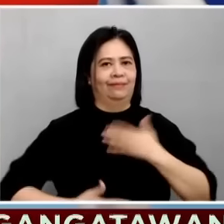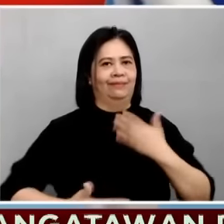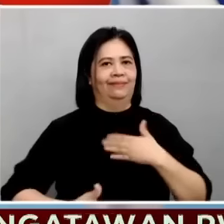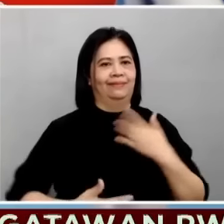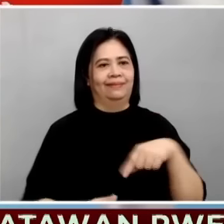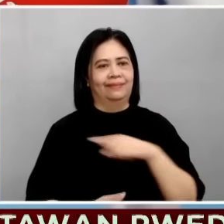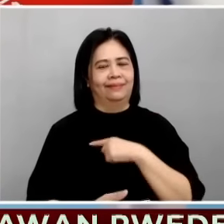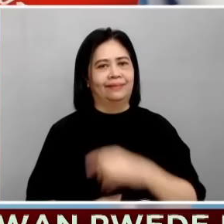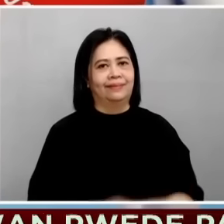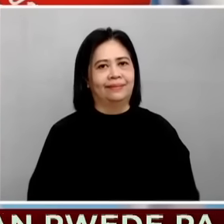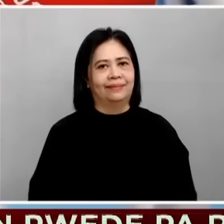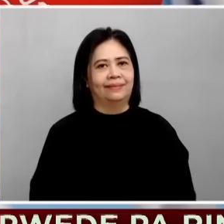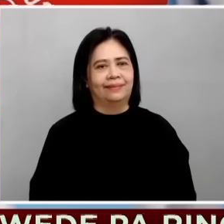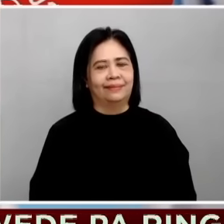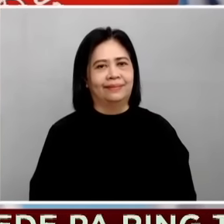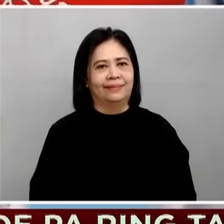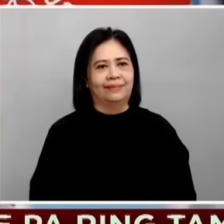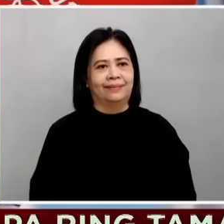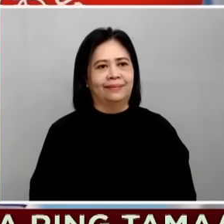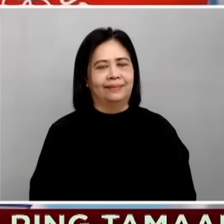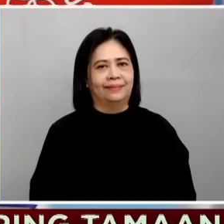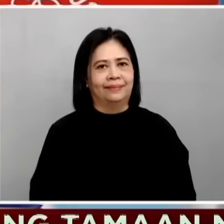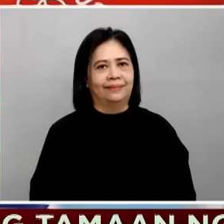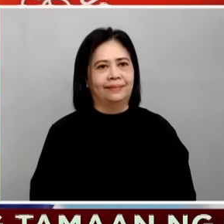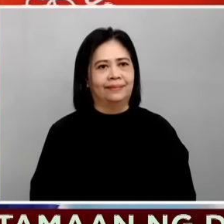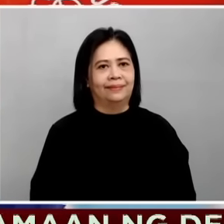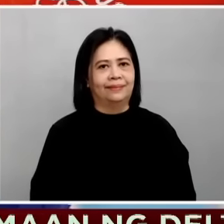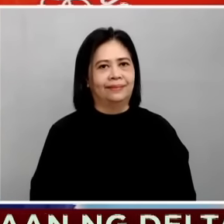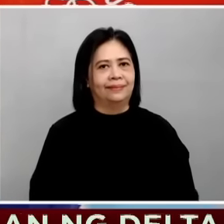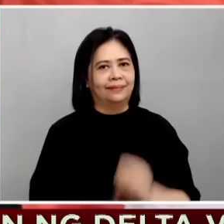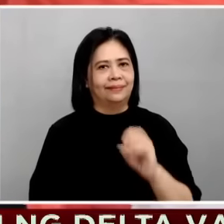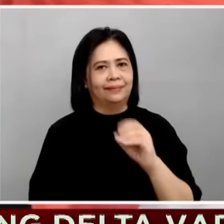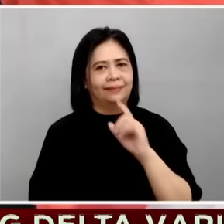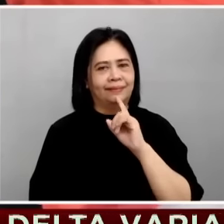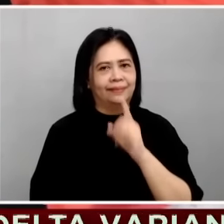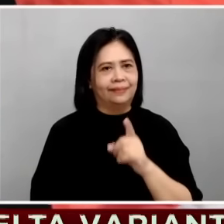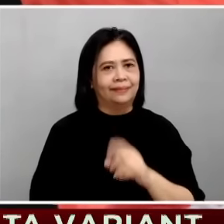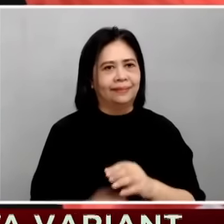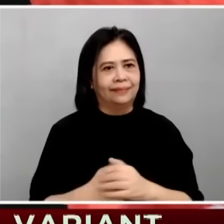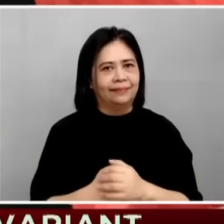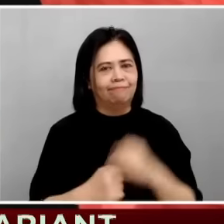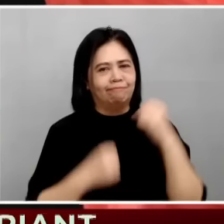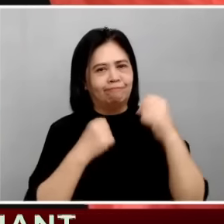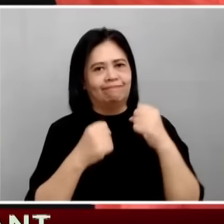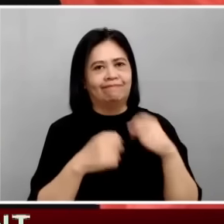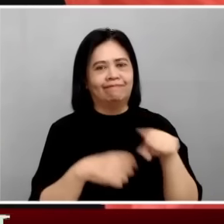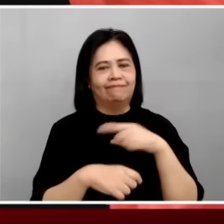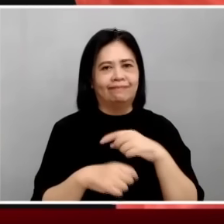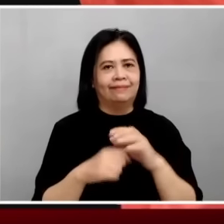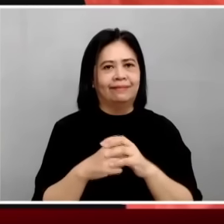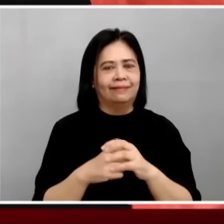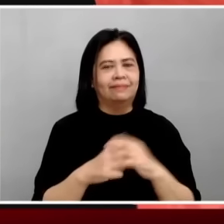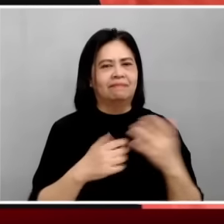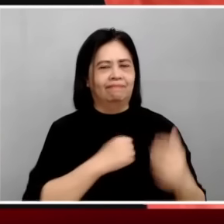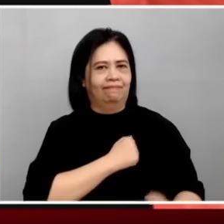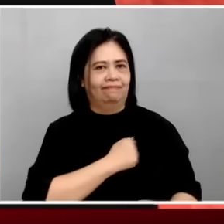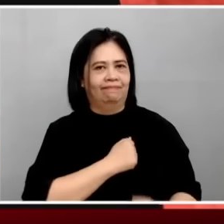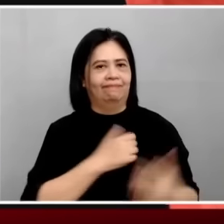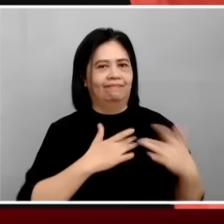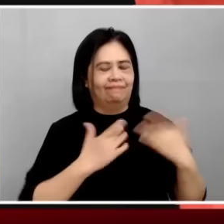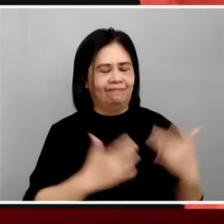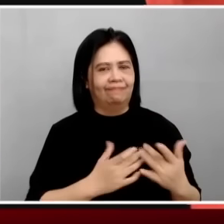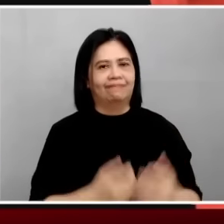Alam na ni Carlo kung dapat nang gawin eh. Kaya talaga pag-lumaksin talaga, may puso at saka isip. Maganda